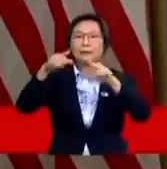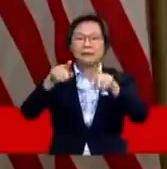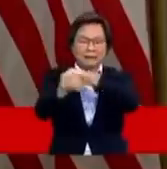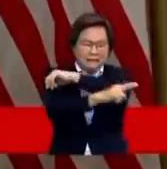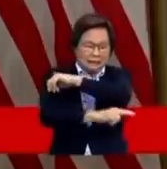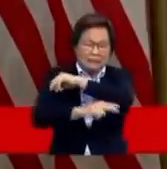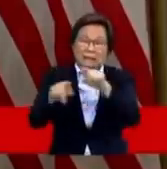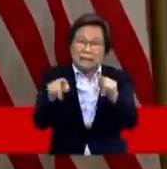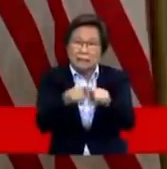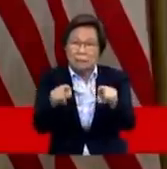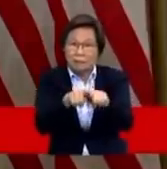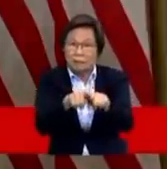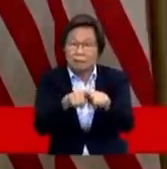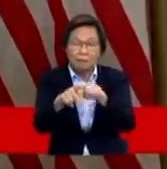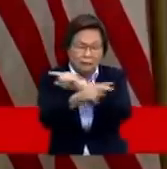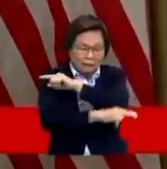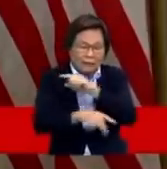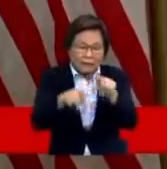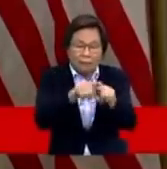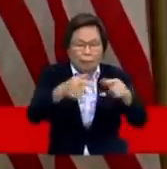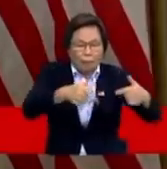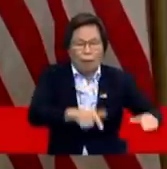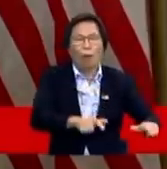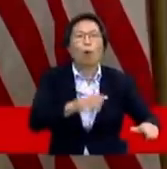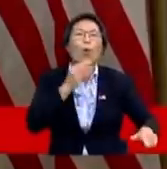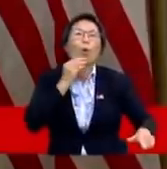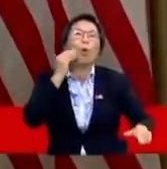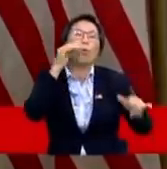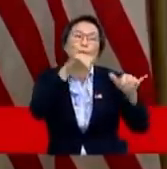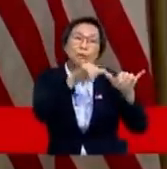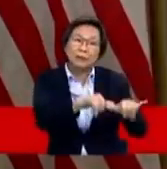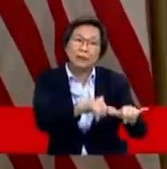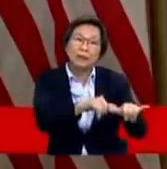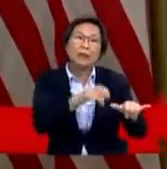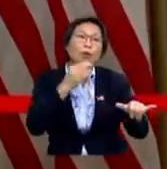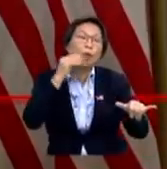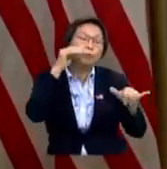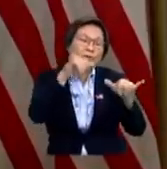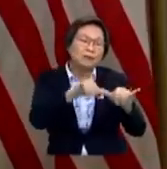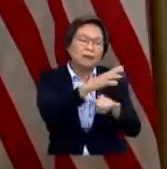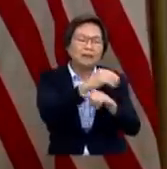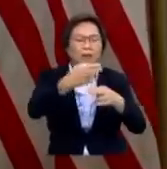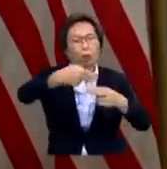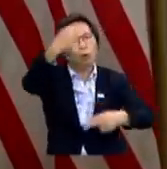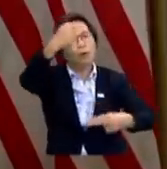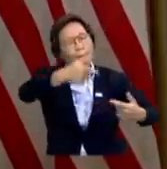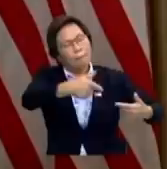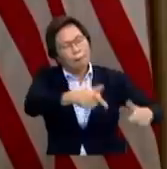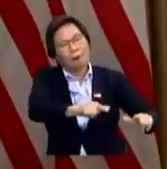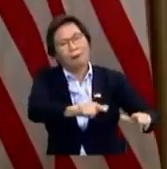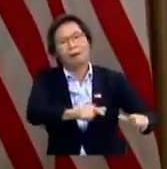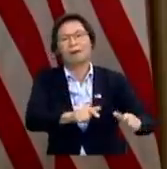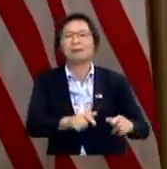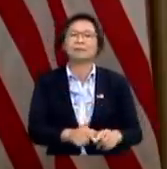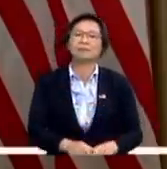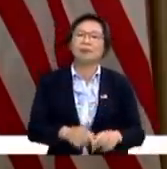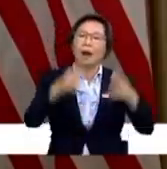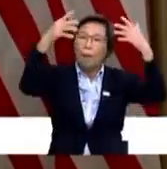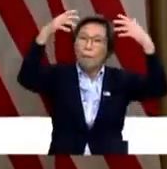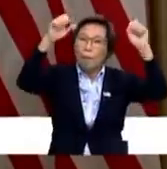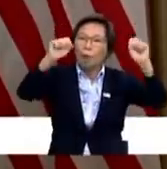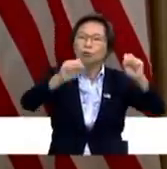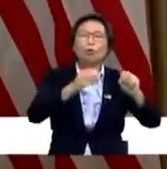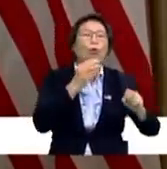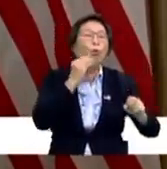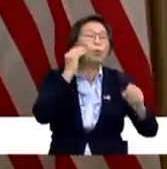sama dibenarkan dan ini menyebabkan homestay dan hotel Hai pengusaha homestay dan